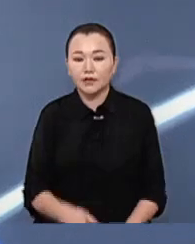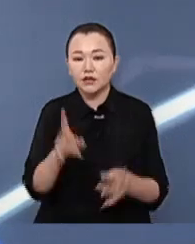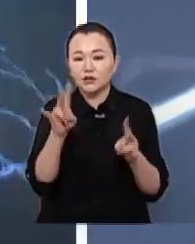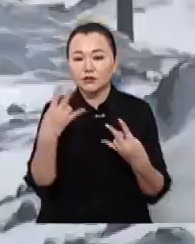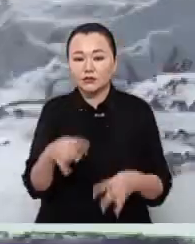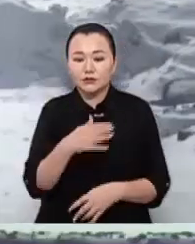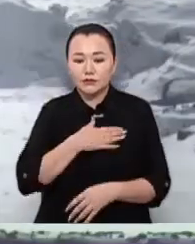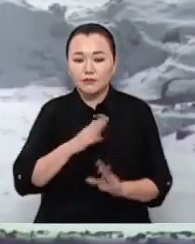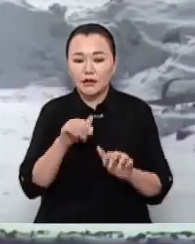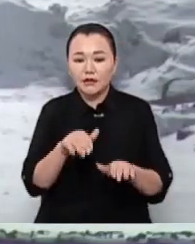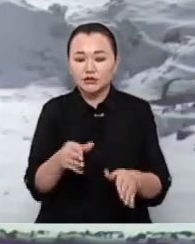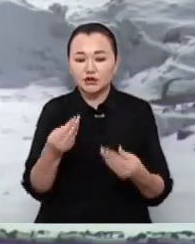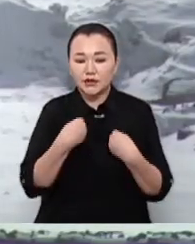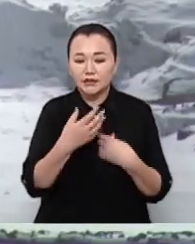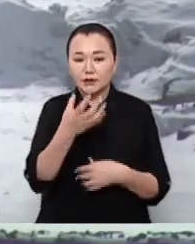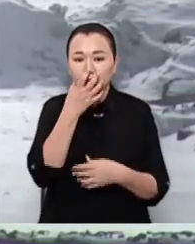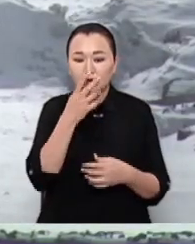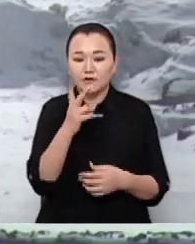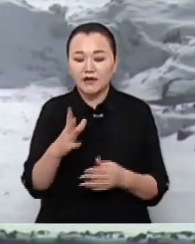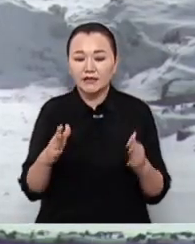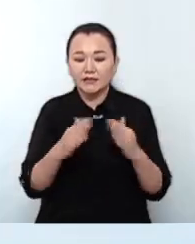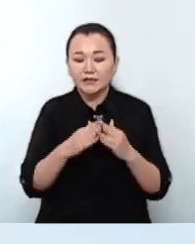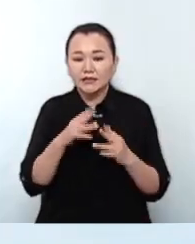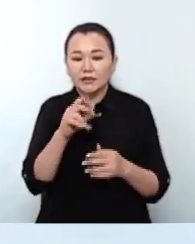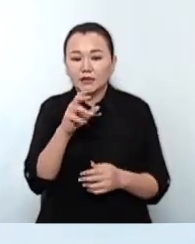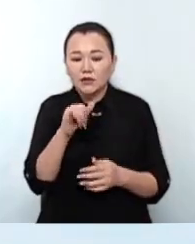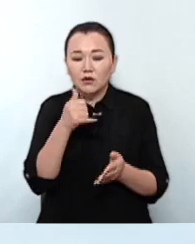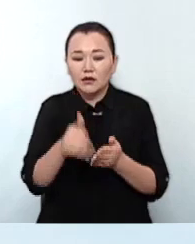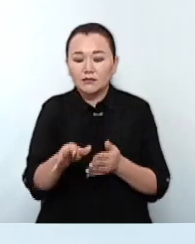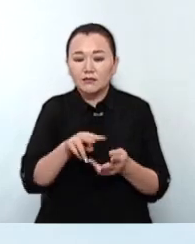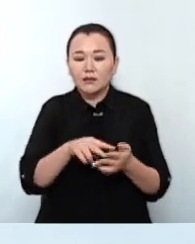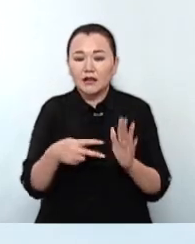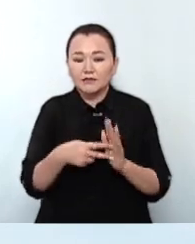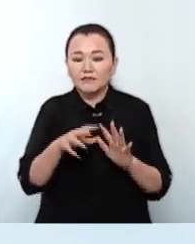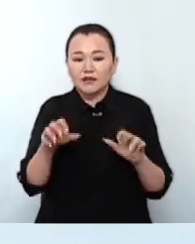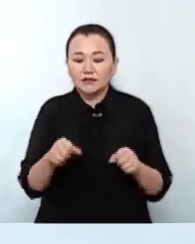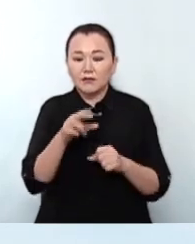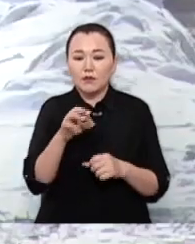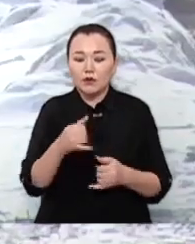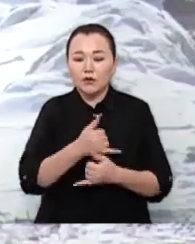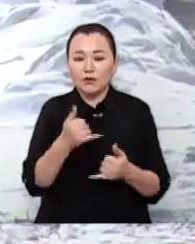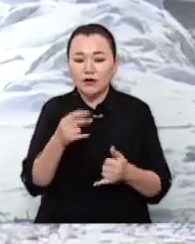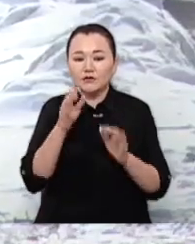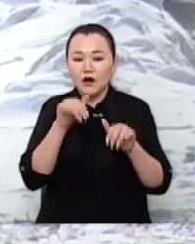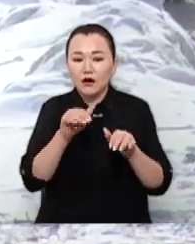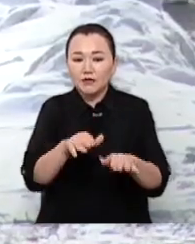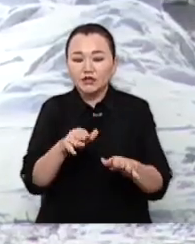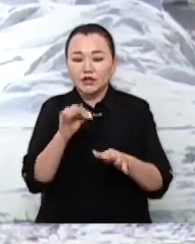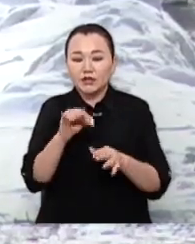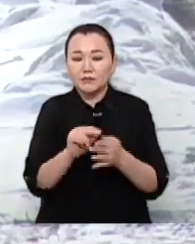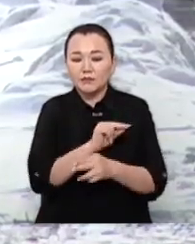Не нужен нам пляж, дайте тепло в квартиры. Жители Темиртау отвергли план властей по благоустройству набережной и